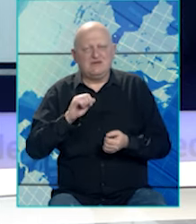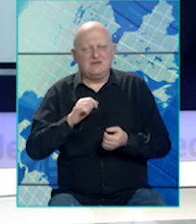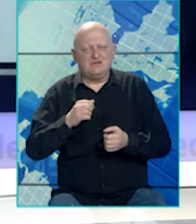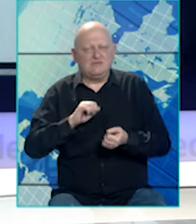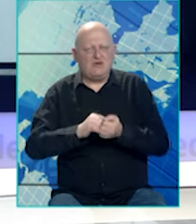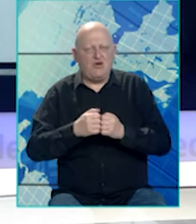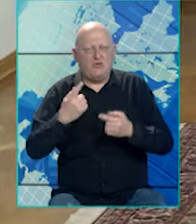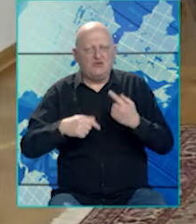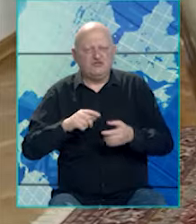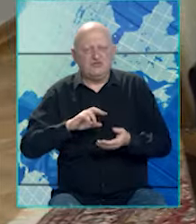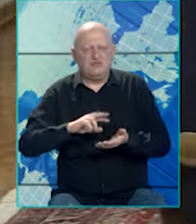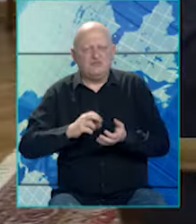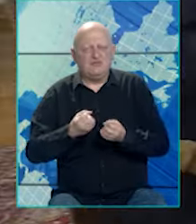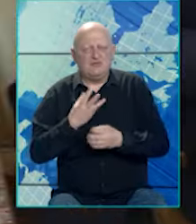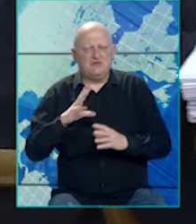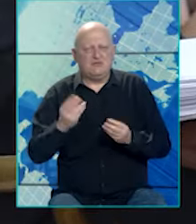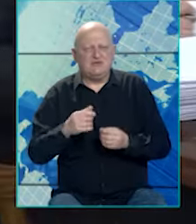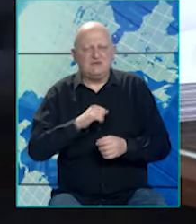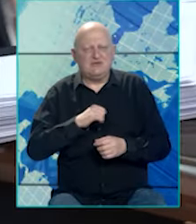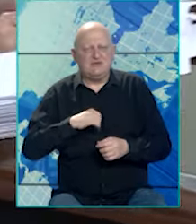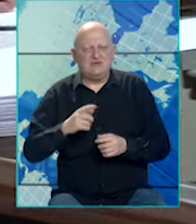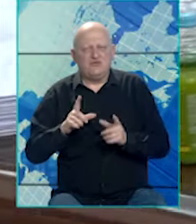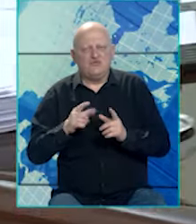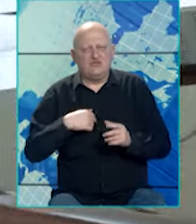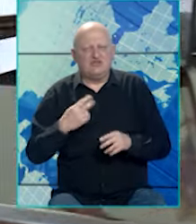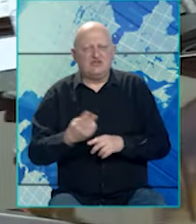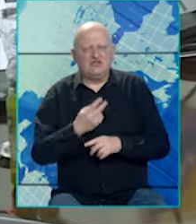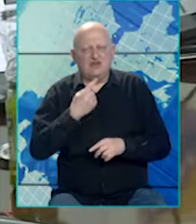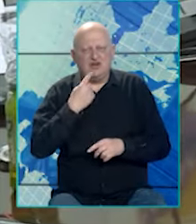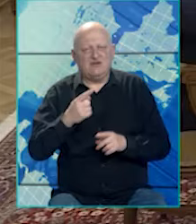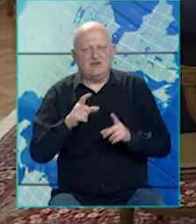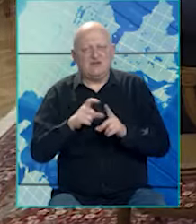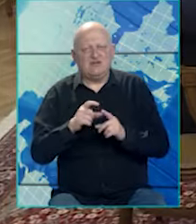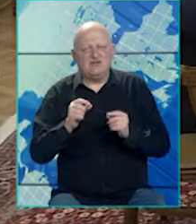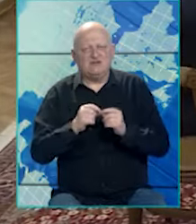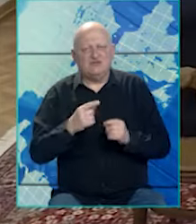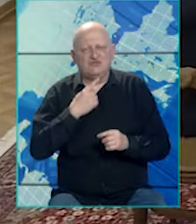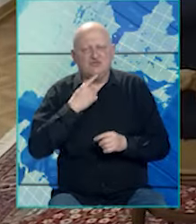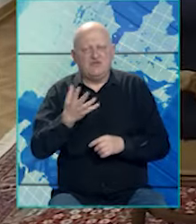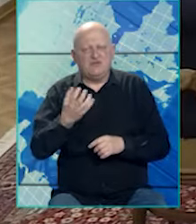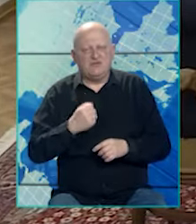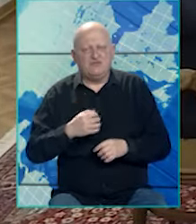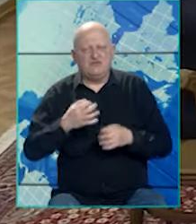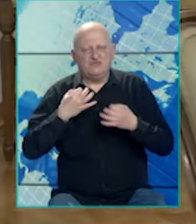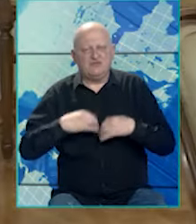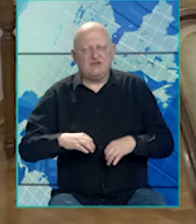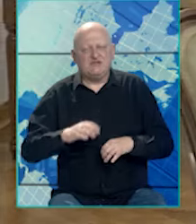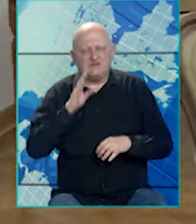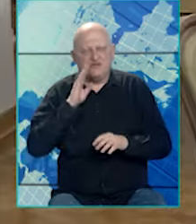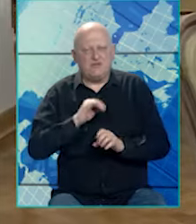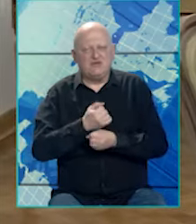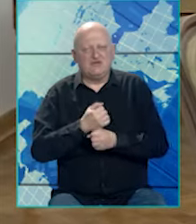razloga geopolitičke prirode, brojni su zajednički interesi Unije i naše zemlje. Ovo je poručio Denis Bećirović, koji je preuzeo